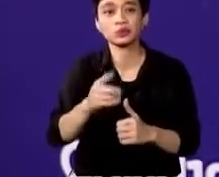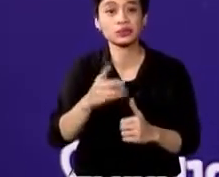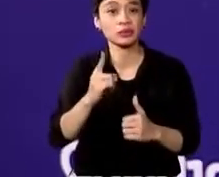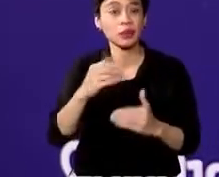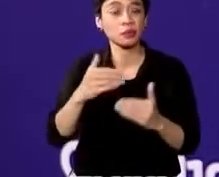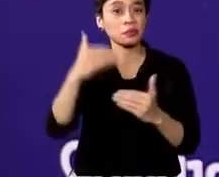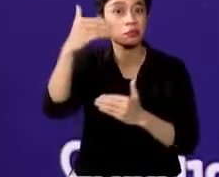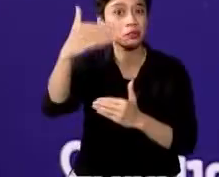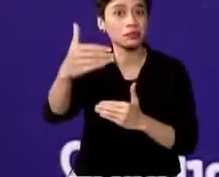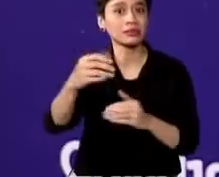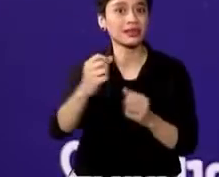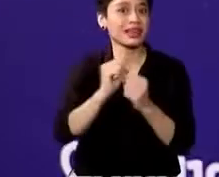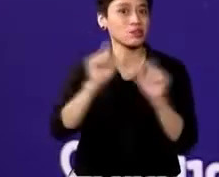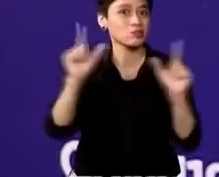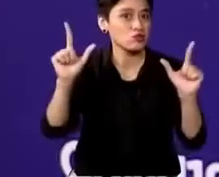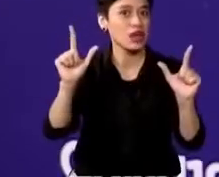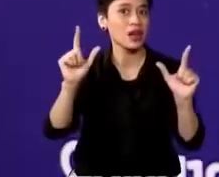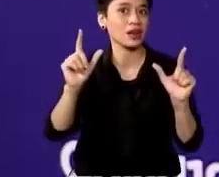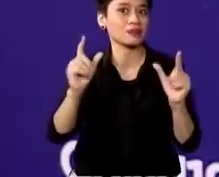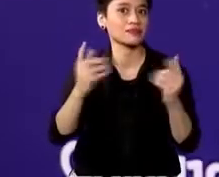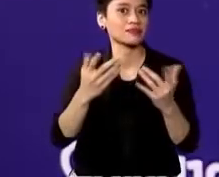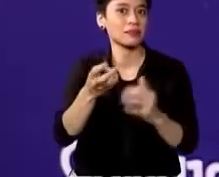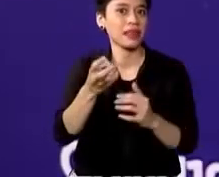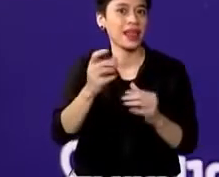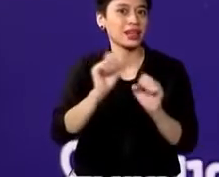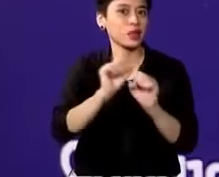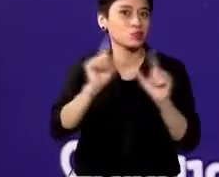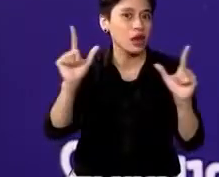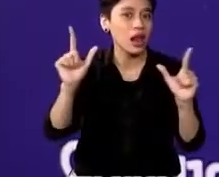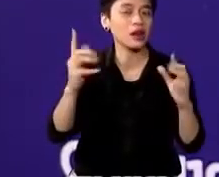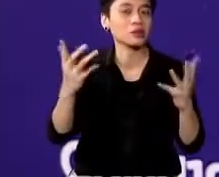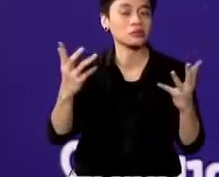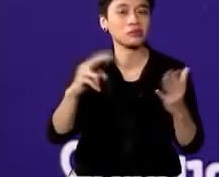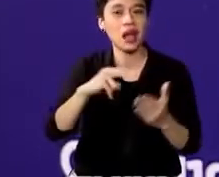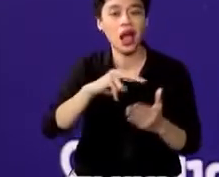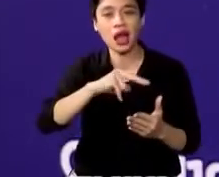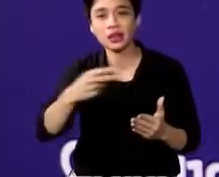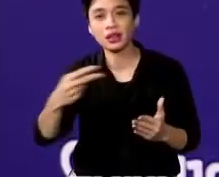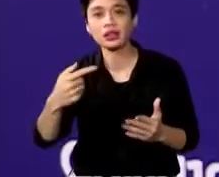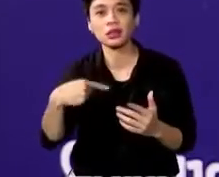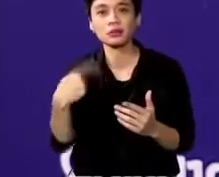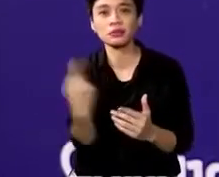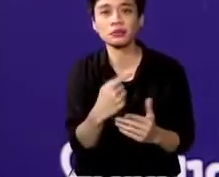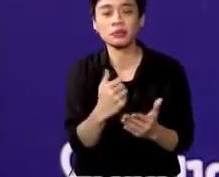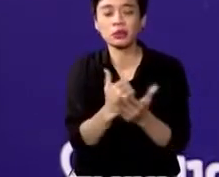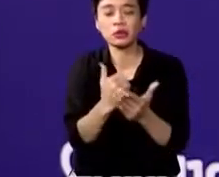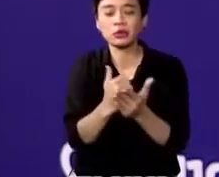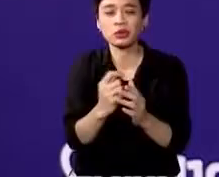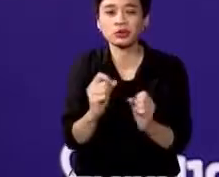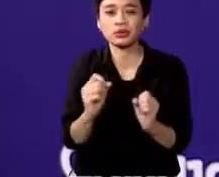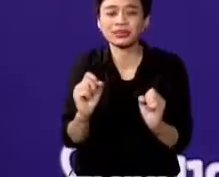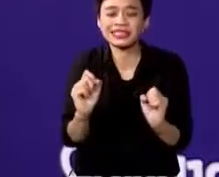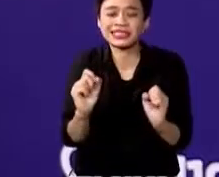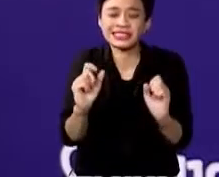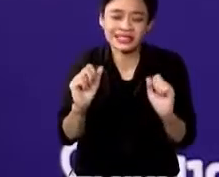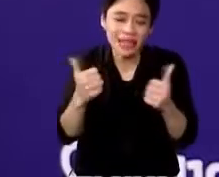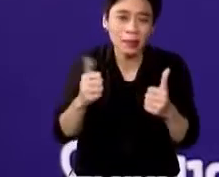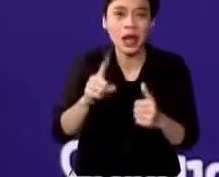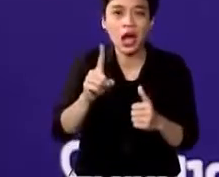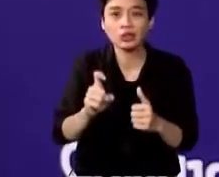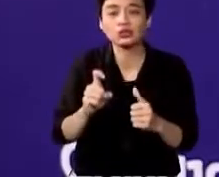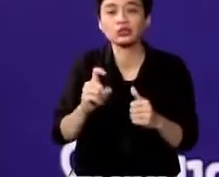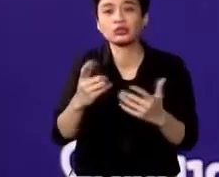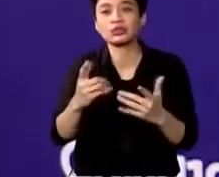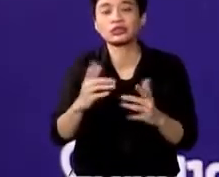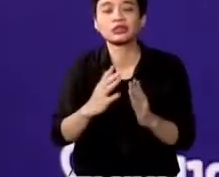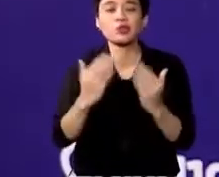e liburan ya liburan sehingga ini akan betul-betul Ee kita siapkan mudah-mudahan tidak sampai ketersediaan